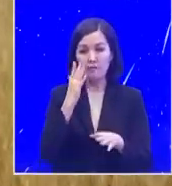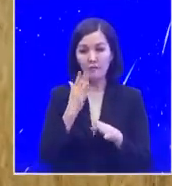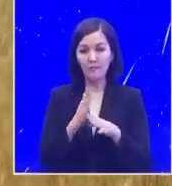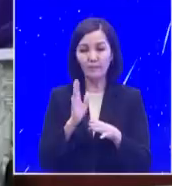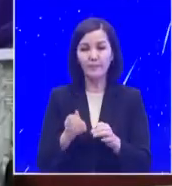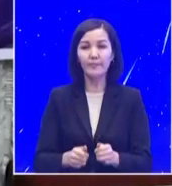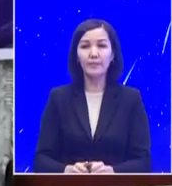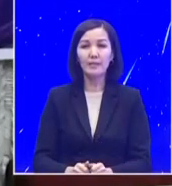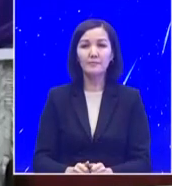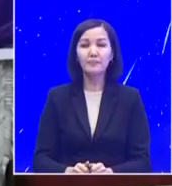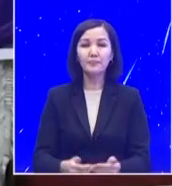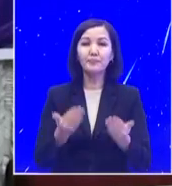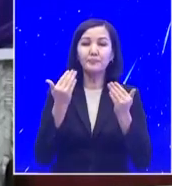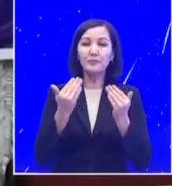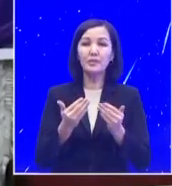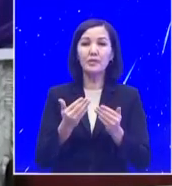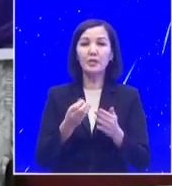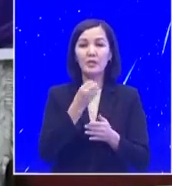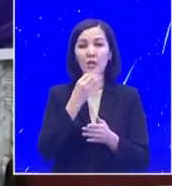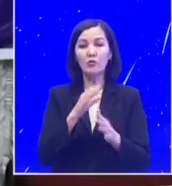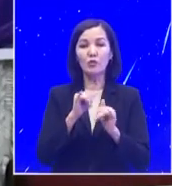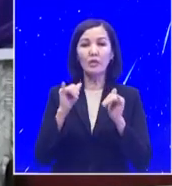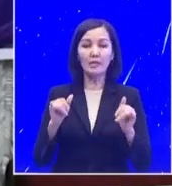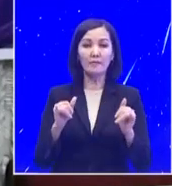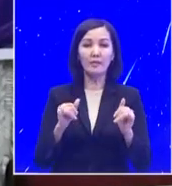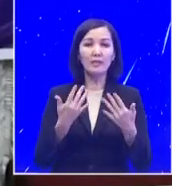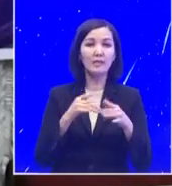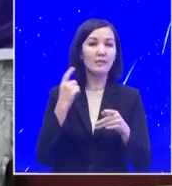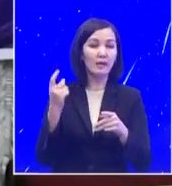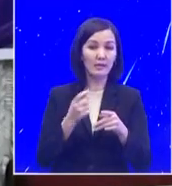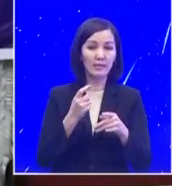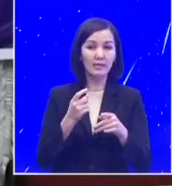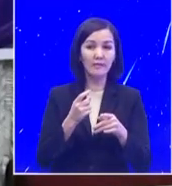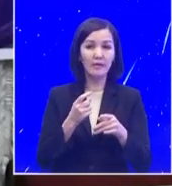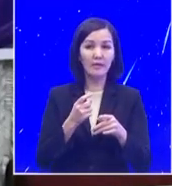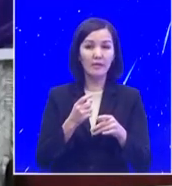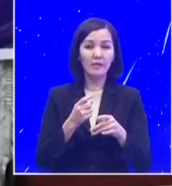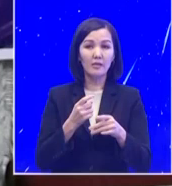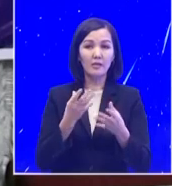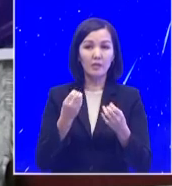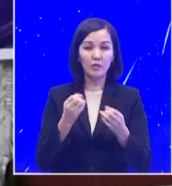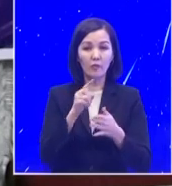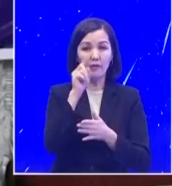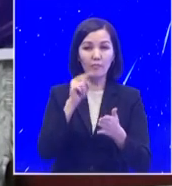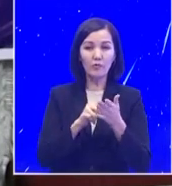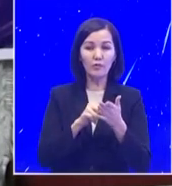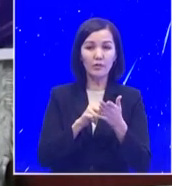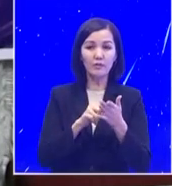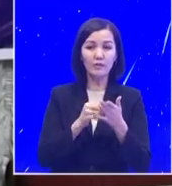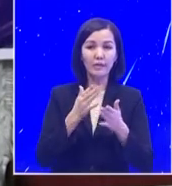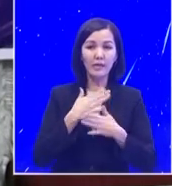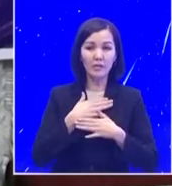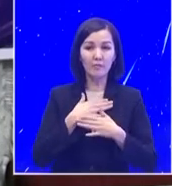году. Сейчас у нас очень хорошо развито сельское хозяйство. Так, ставлю сейчас вопросы перед